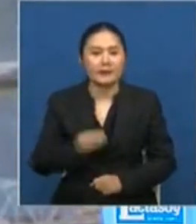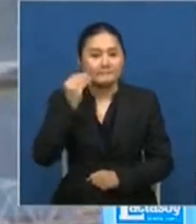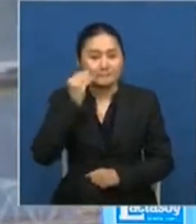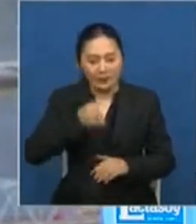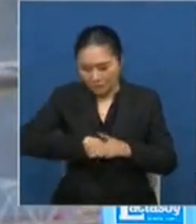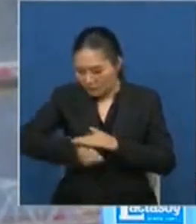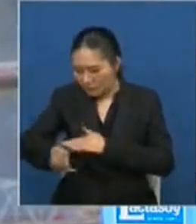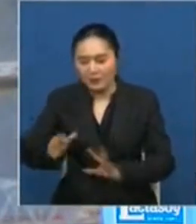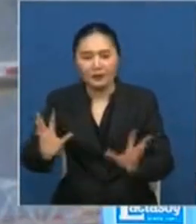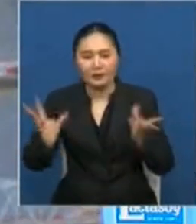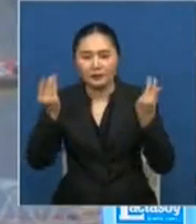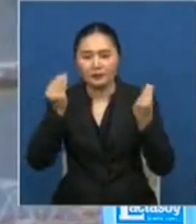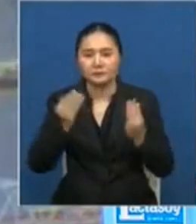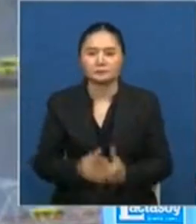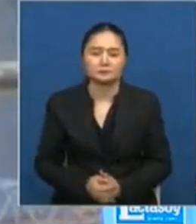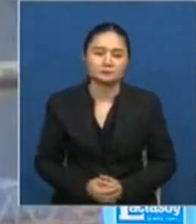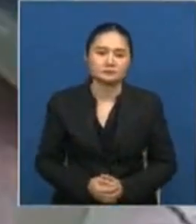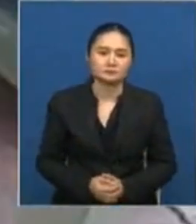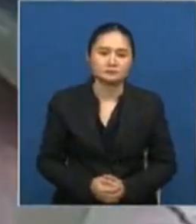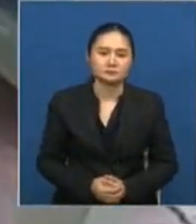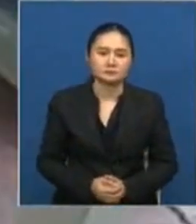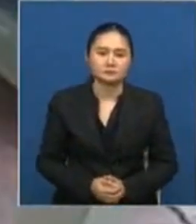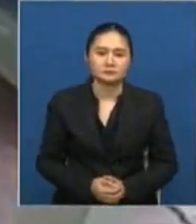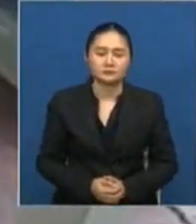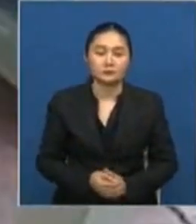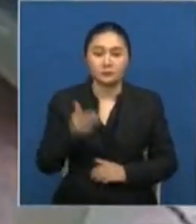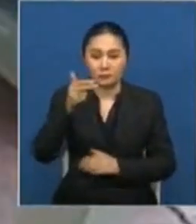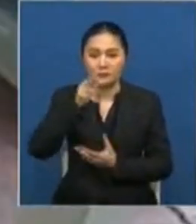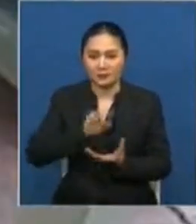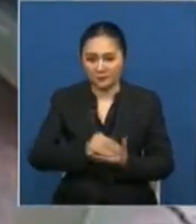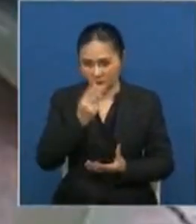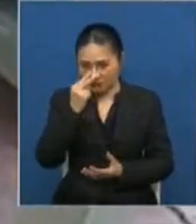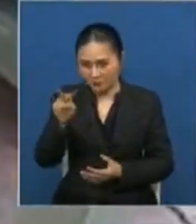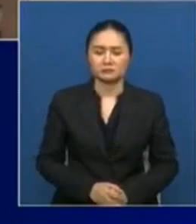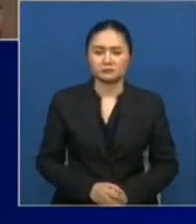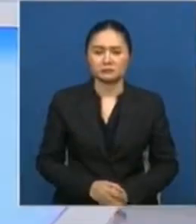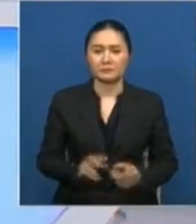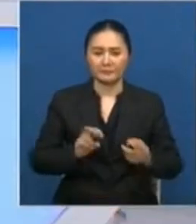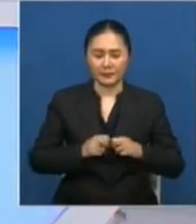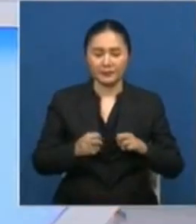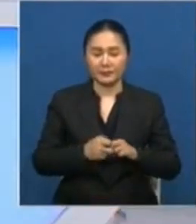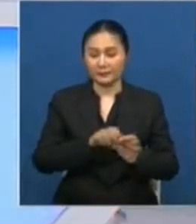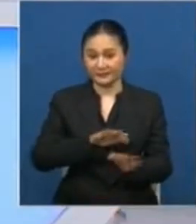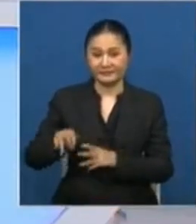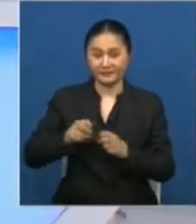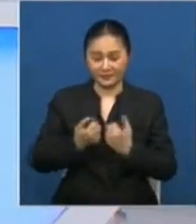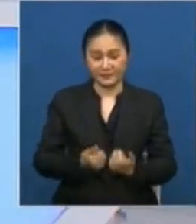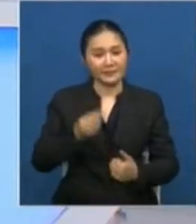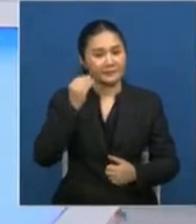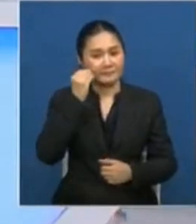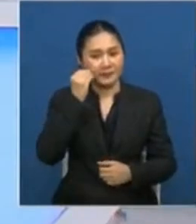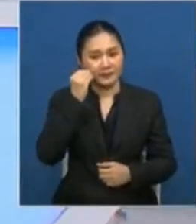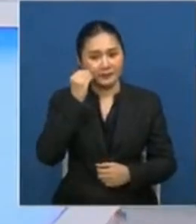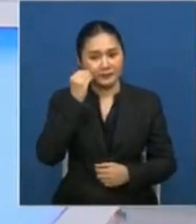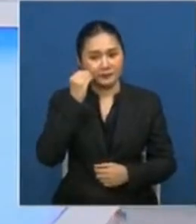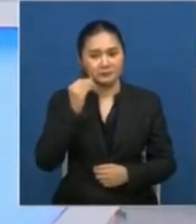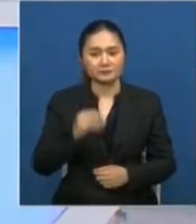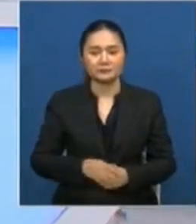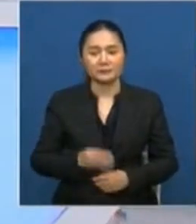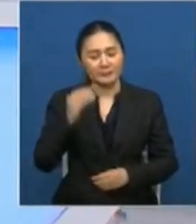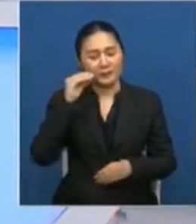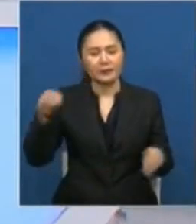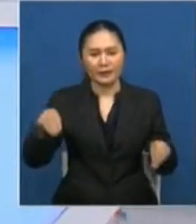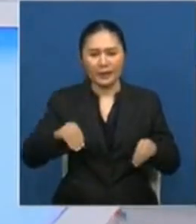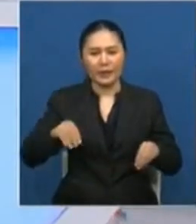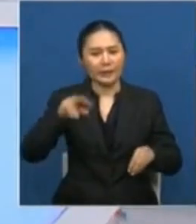แล้วหายตัวไปไร้ร่องรอยแล้วมีกล้องวงจรปิดด้วยคุณผู้ชม นี่ค่ะจริงๆบ้านก็ไม่ได้อยู่ใกล้หรือไกลกับน้ำ